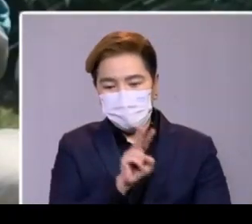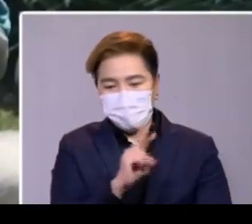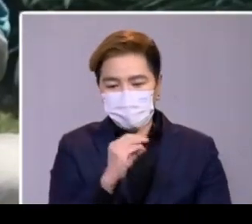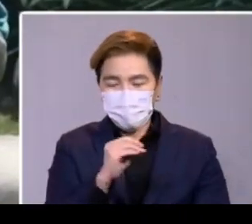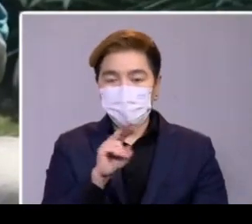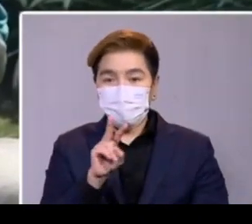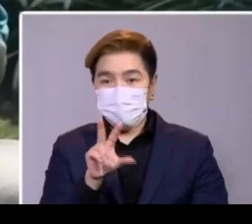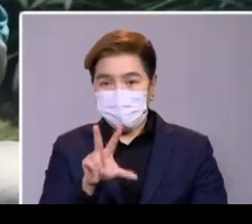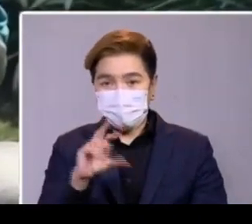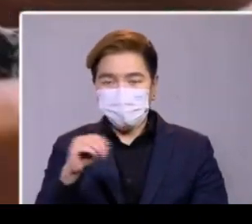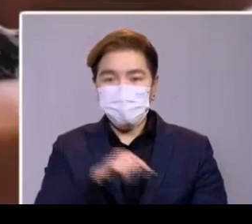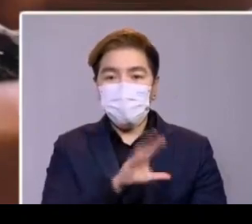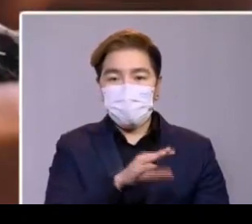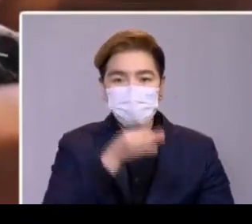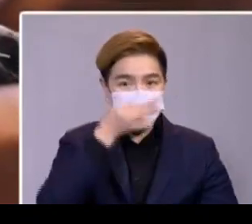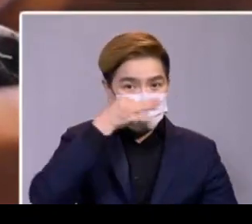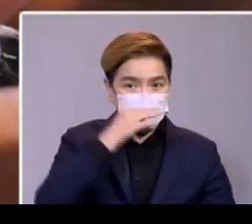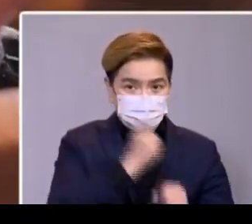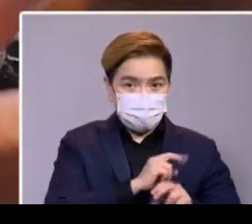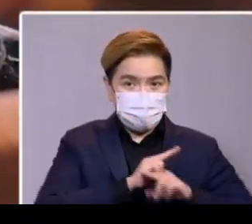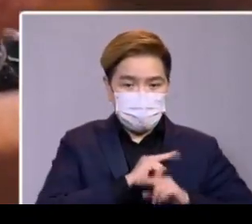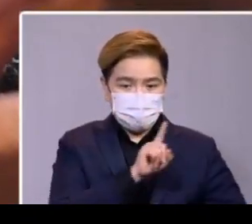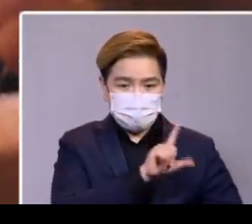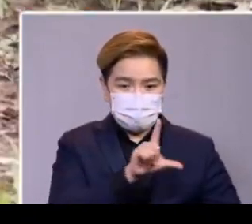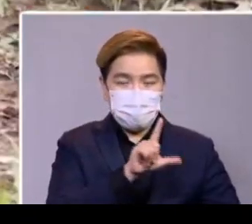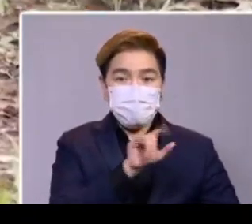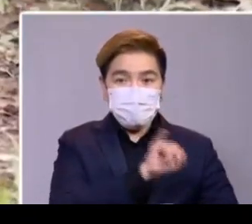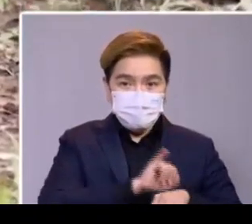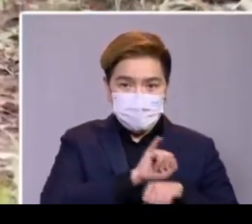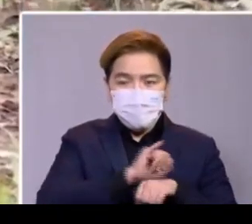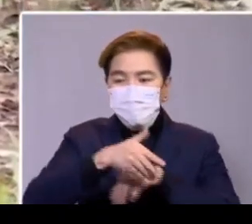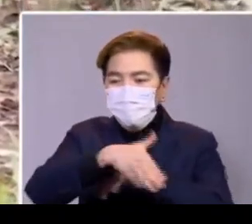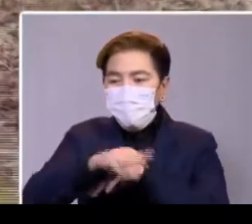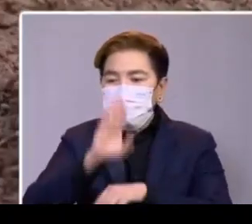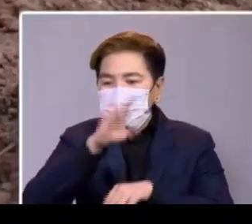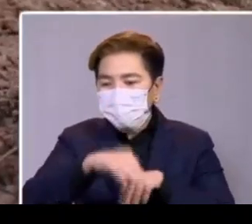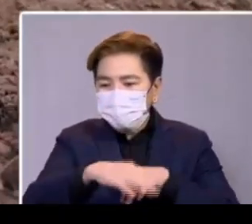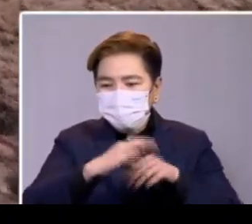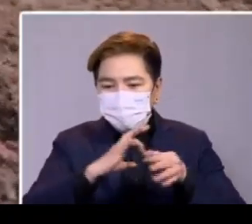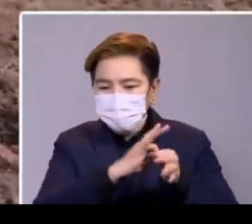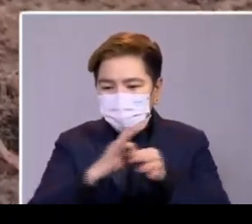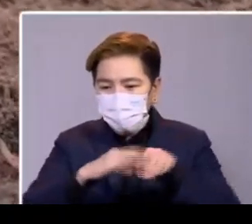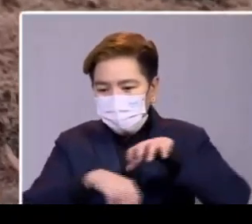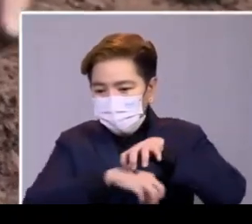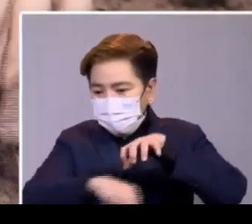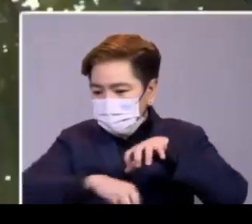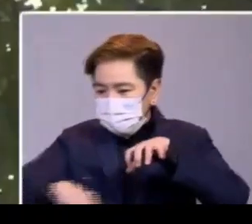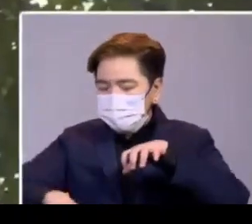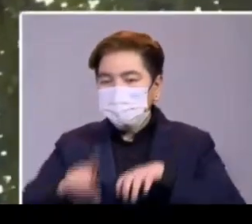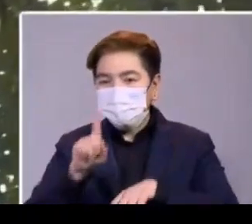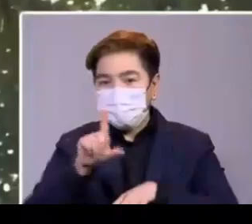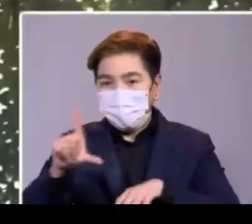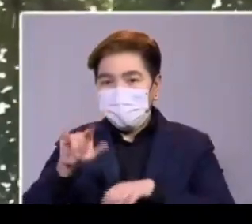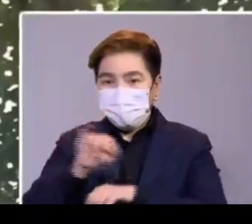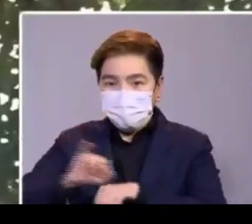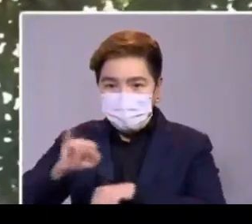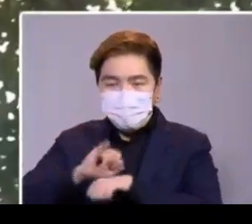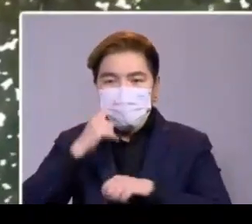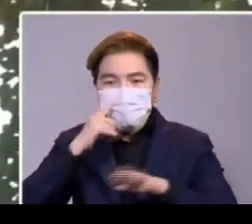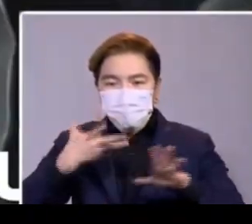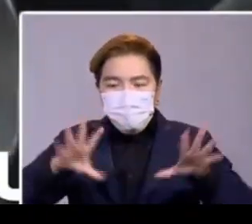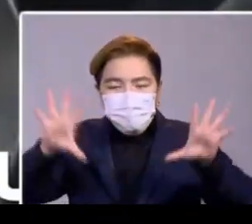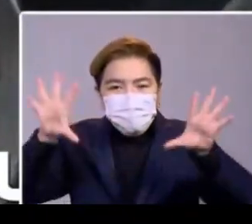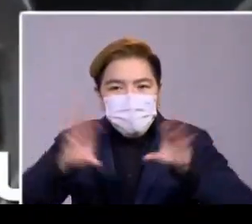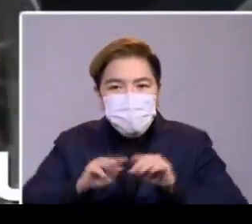ตท.1ล้านไร่และความร่วมมือบริษัทในกลุ่มปตท.อีก1ล้านไร่โดยป่าเหล่านี้จะช่วยดูดซับก๊าซเรือนกระจกได้รวม